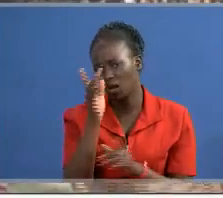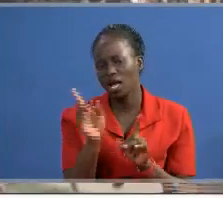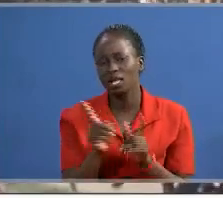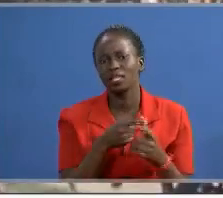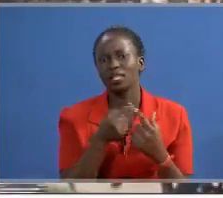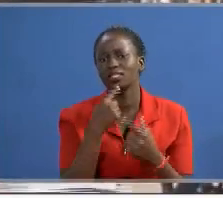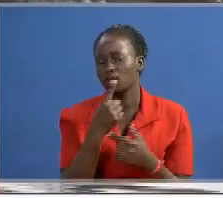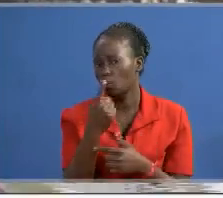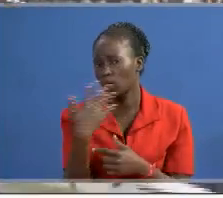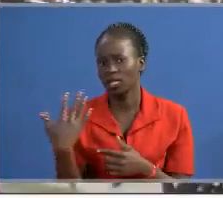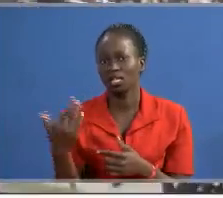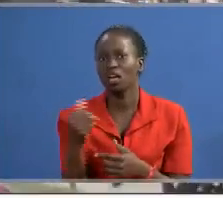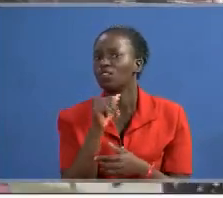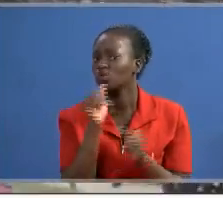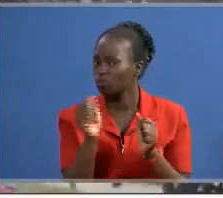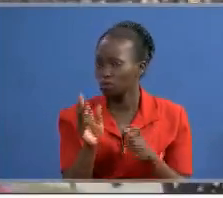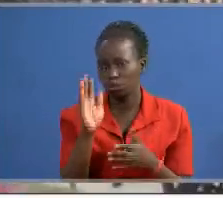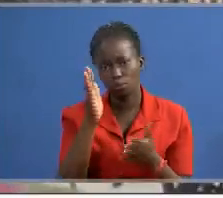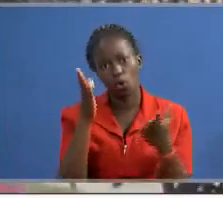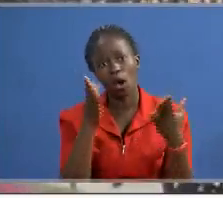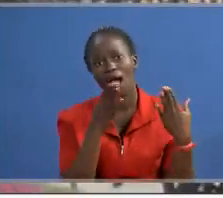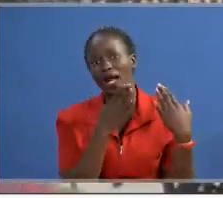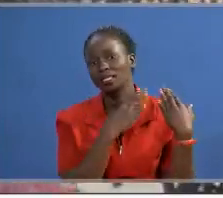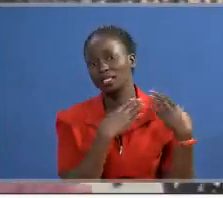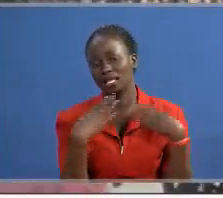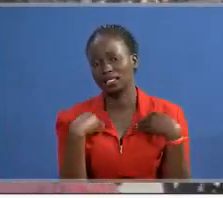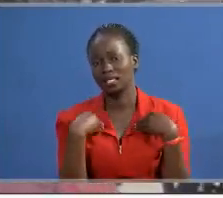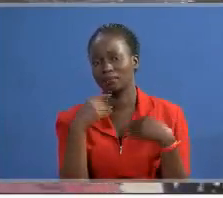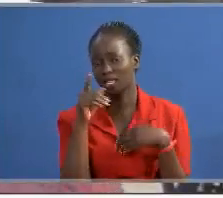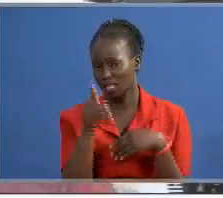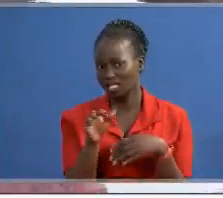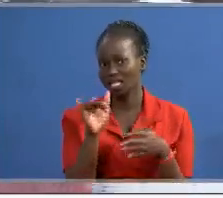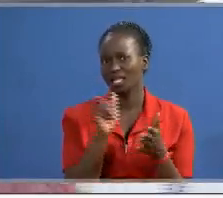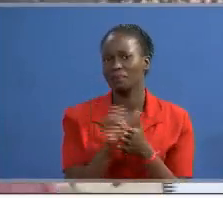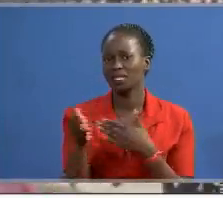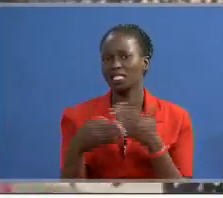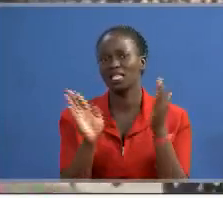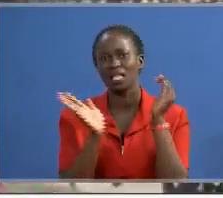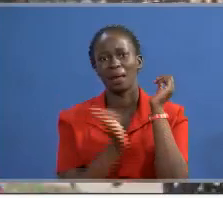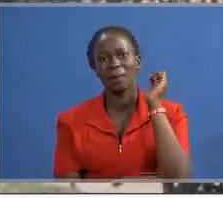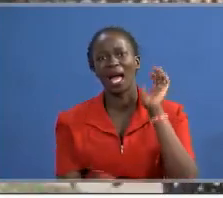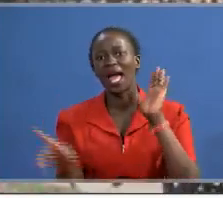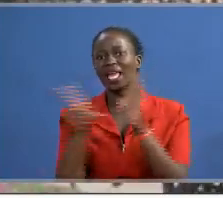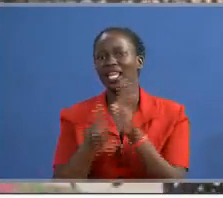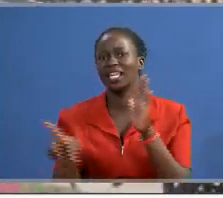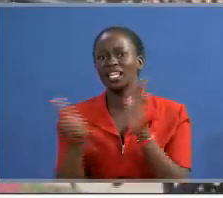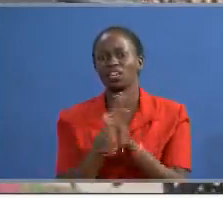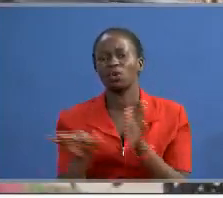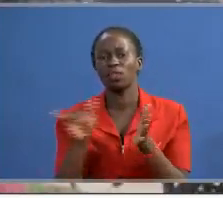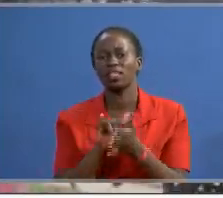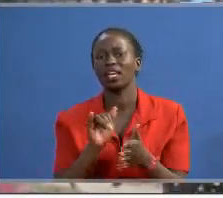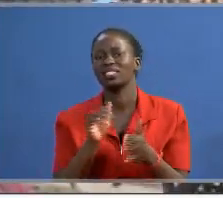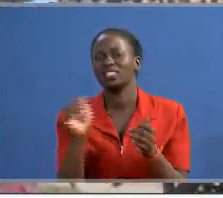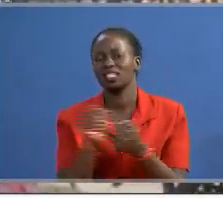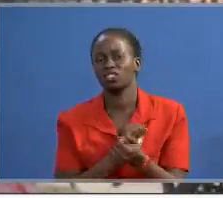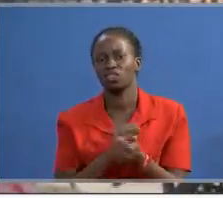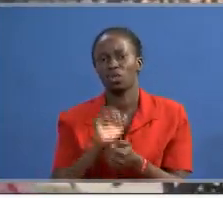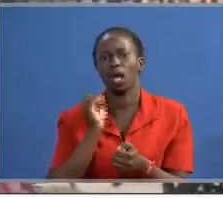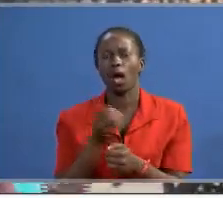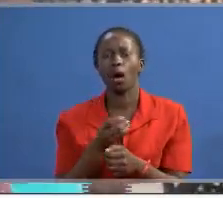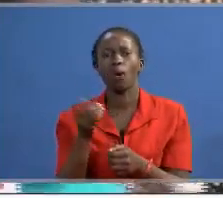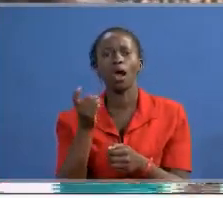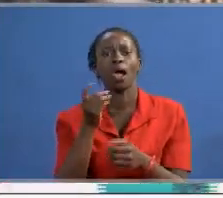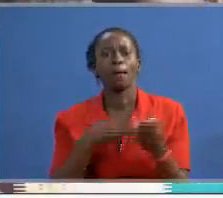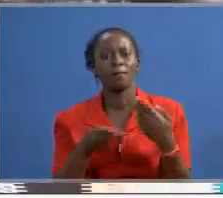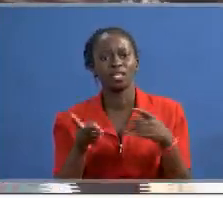tunasema kitu moja, hatuwezi kubali biashara ambayo ni haramu iharibie wana biashara wale wanauza maduka,